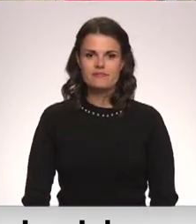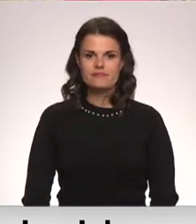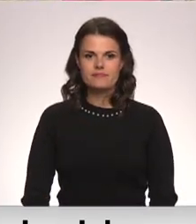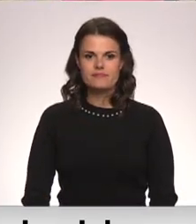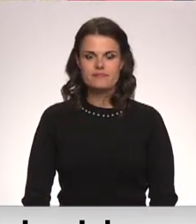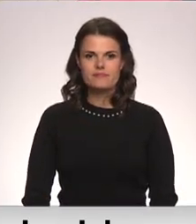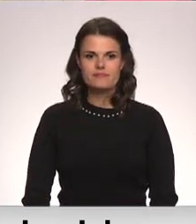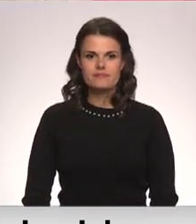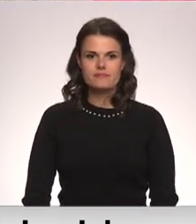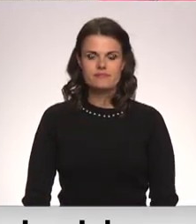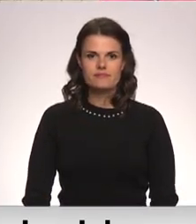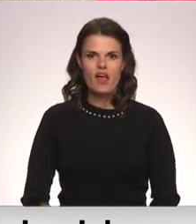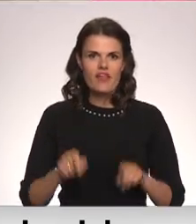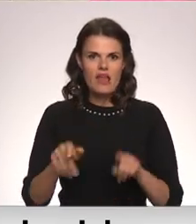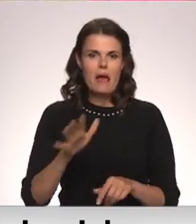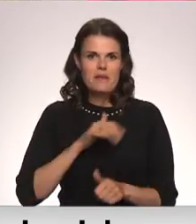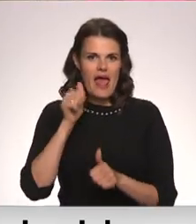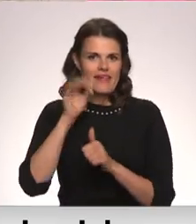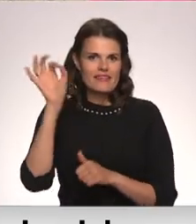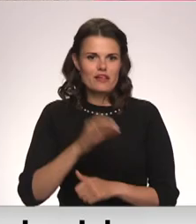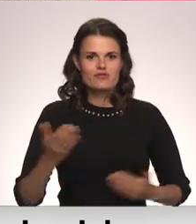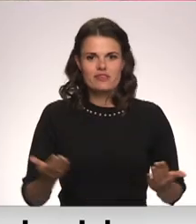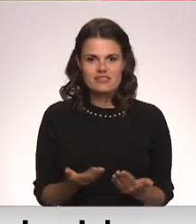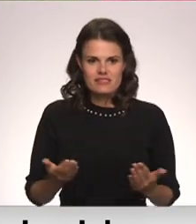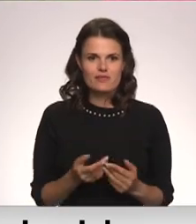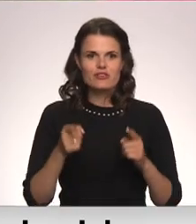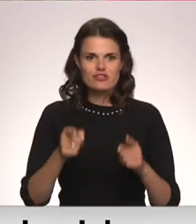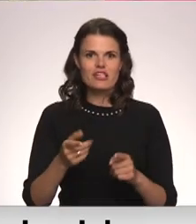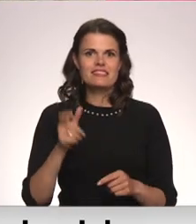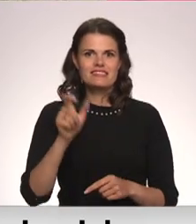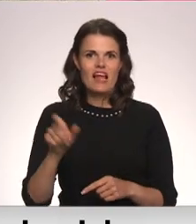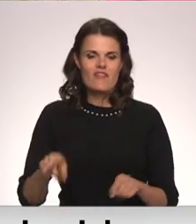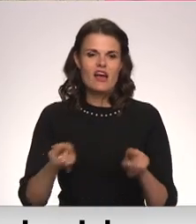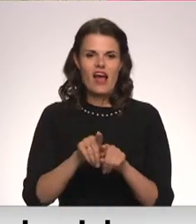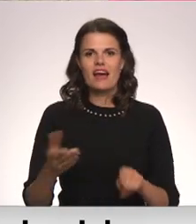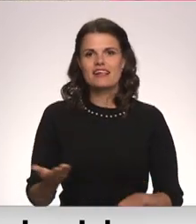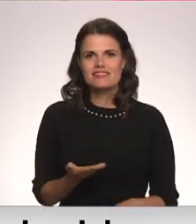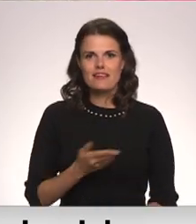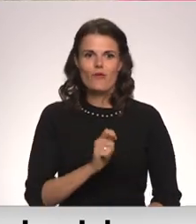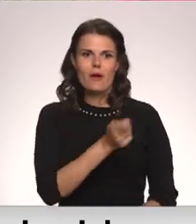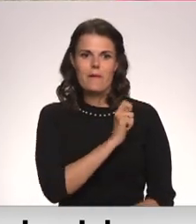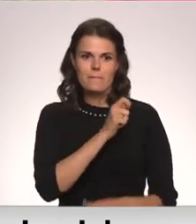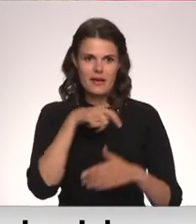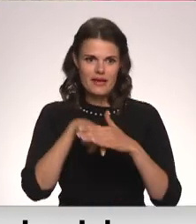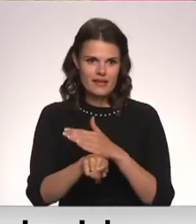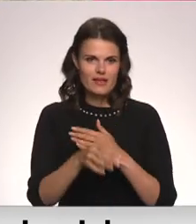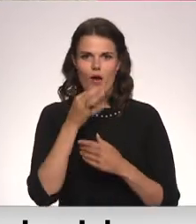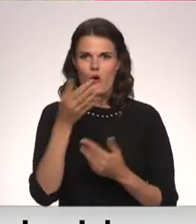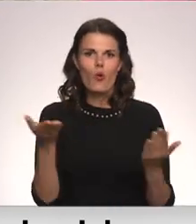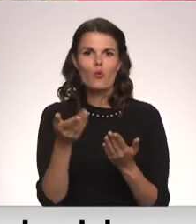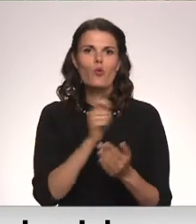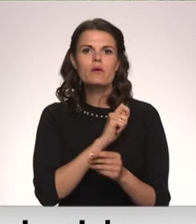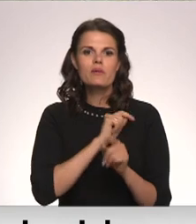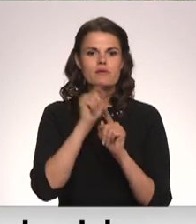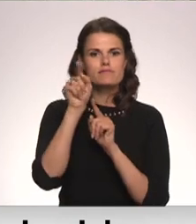Tepat ir bijusi tik intensīva dzīvošana, ka dzīvojuši pa cilvēku pirtiņā. Jā. Pirtiņā tas ir, kura skaitās pirtiņas